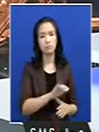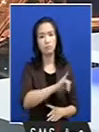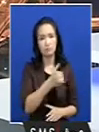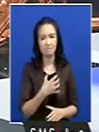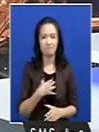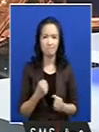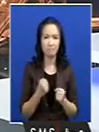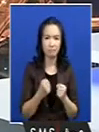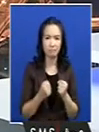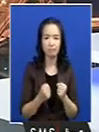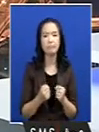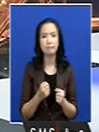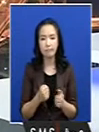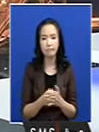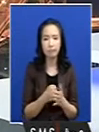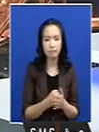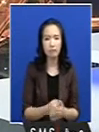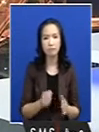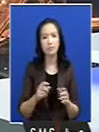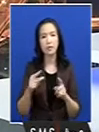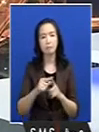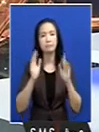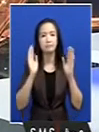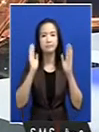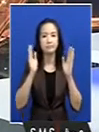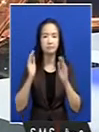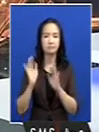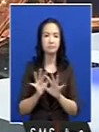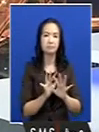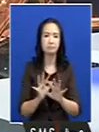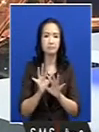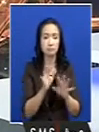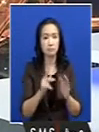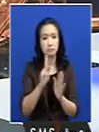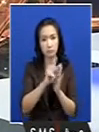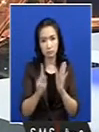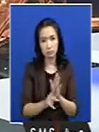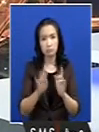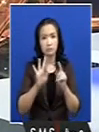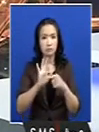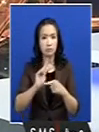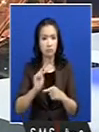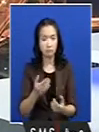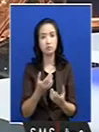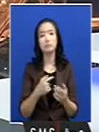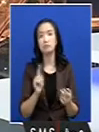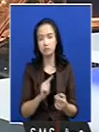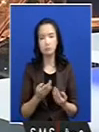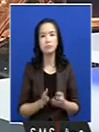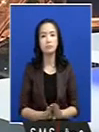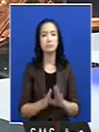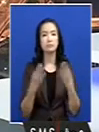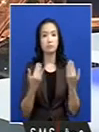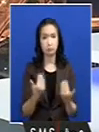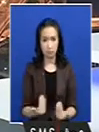ายามที่จะเคลื่อนไหวใช้คำว่ารณรงค์กันแล้วนะครับเพราะว่าในร่างกฎหมายสำหรับการทำประชามติเปิดช่องทาง